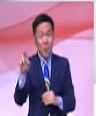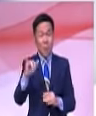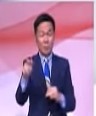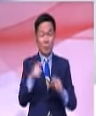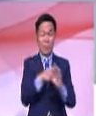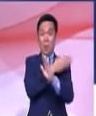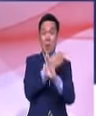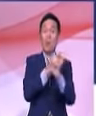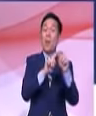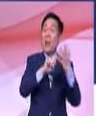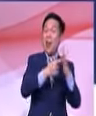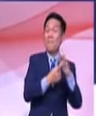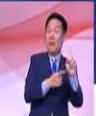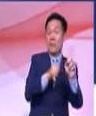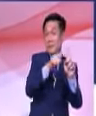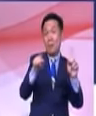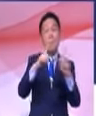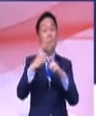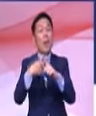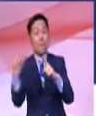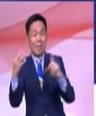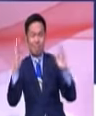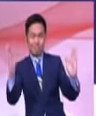hingga bulan ini.